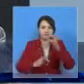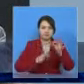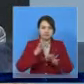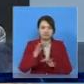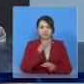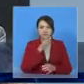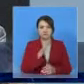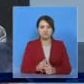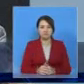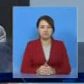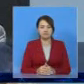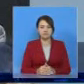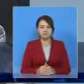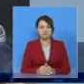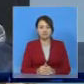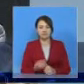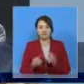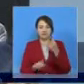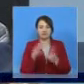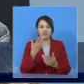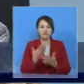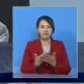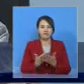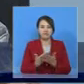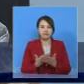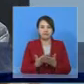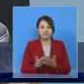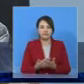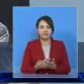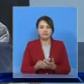режиме. Из выявленных